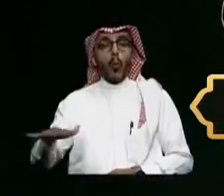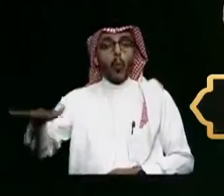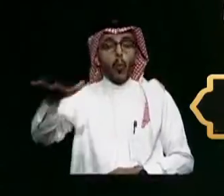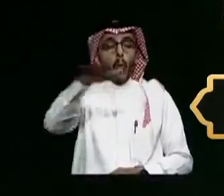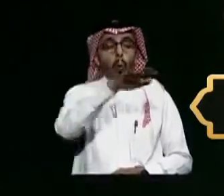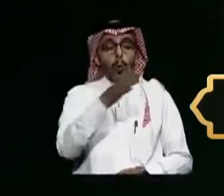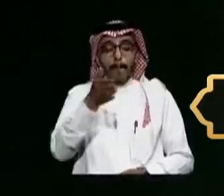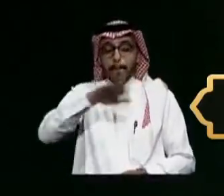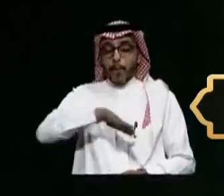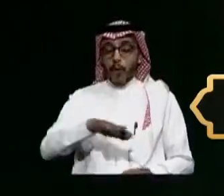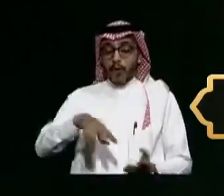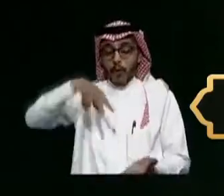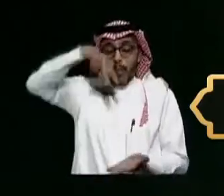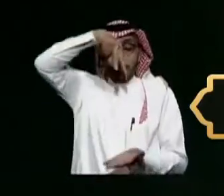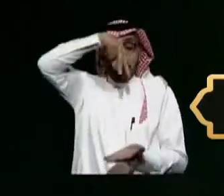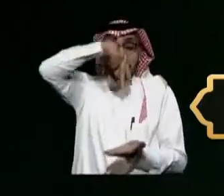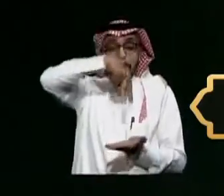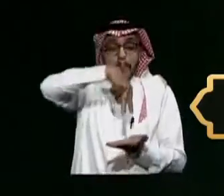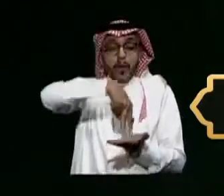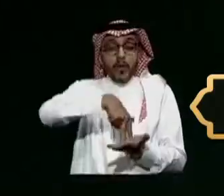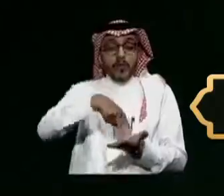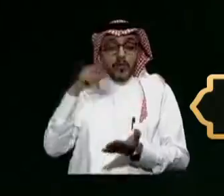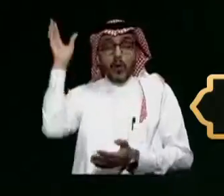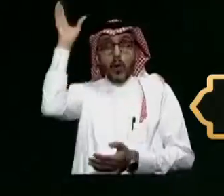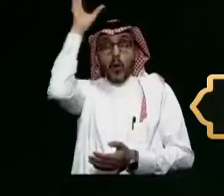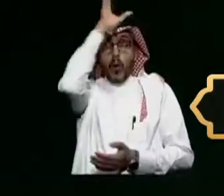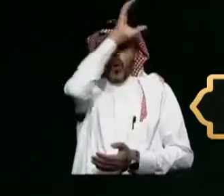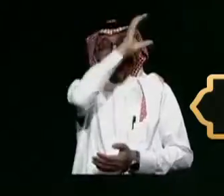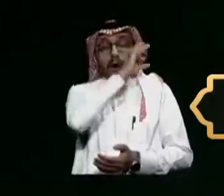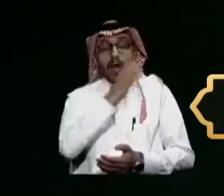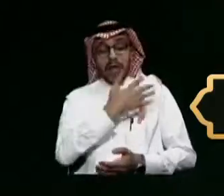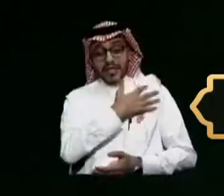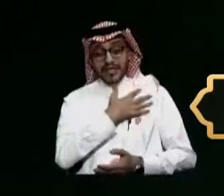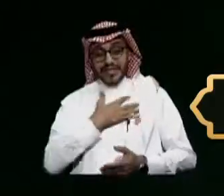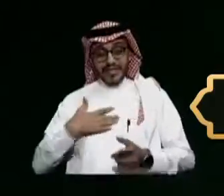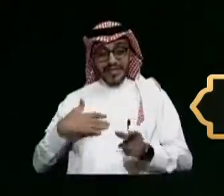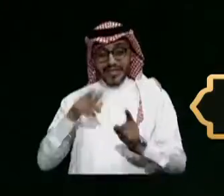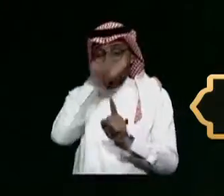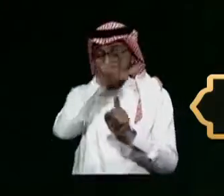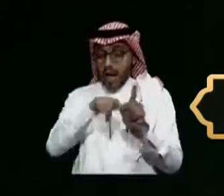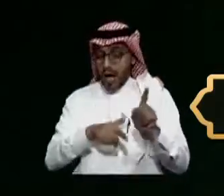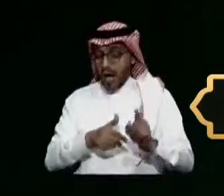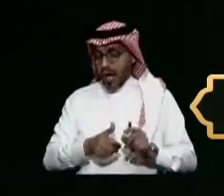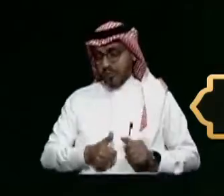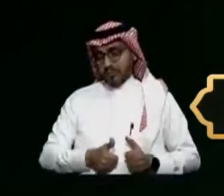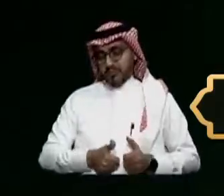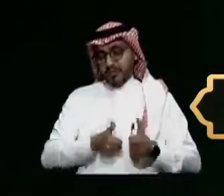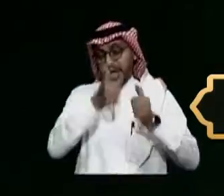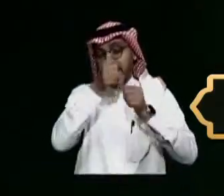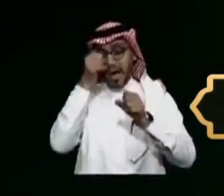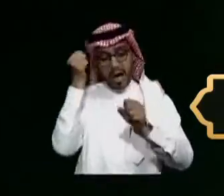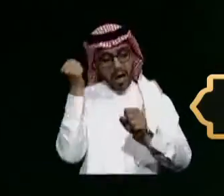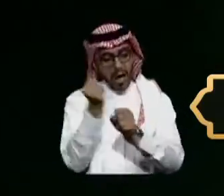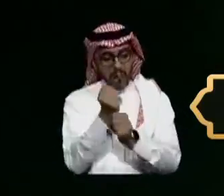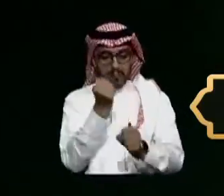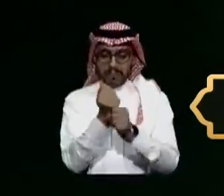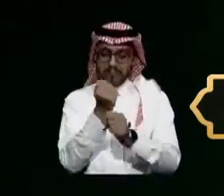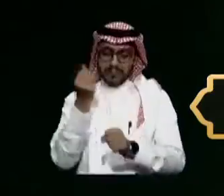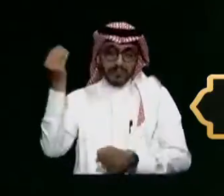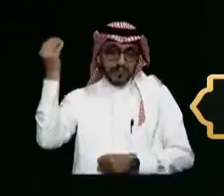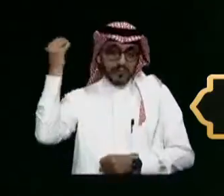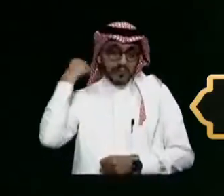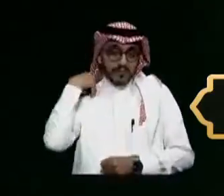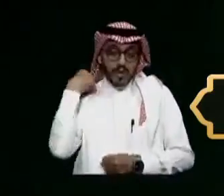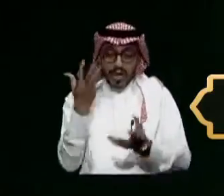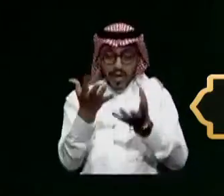ملاقوه موقوفون بين يديه فالسعيد من اعد لهذا الموقف عدته